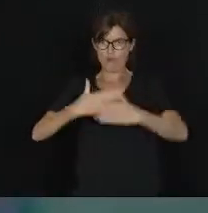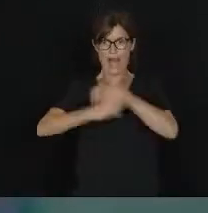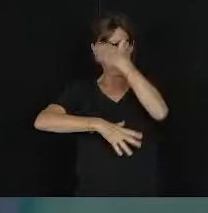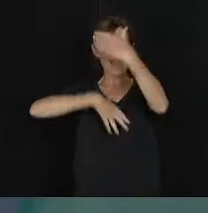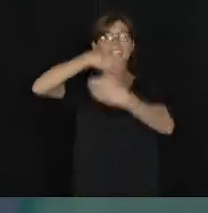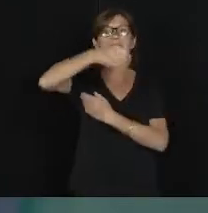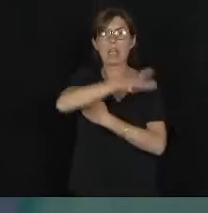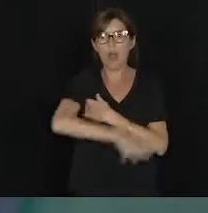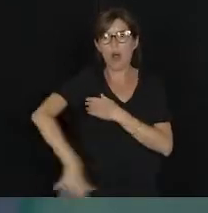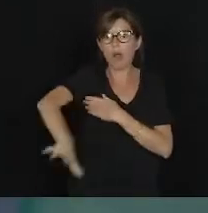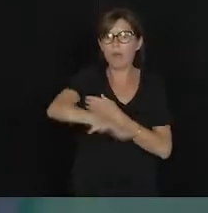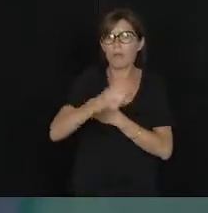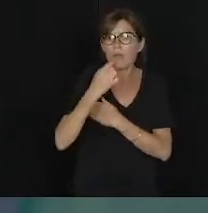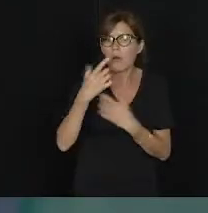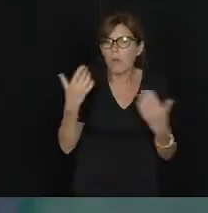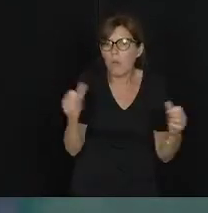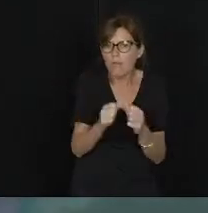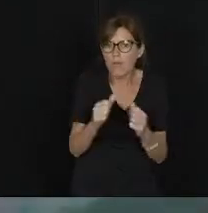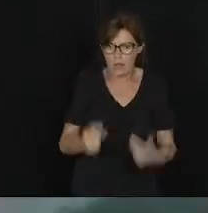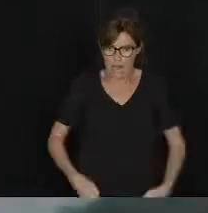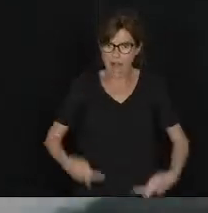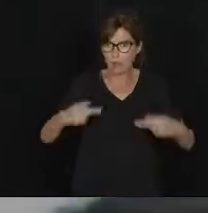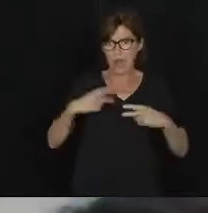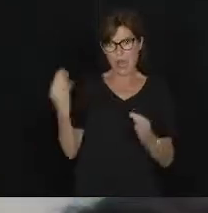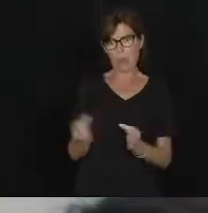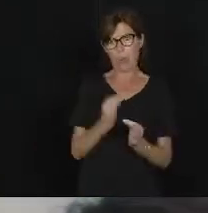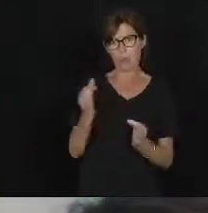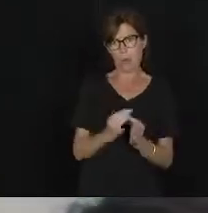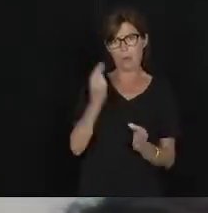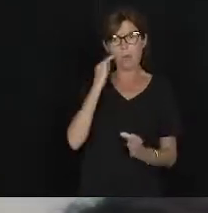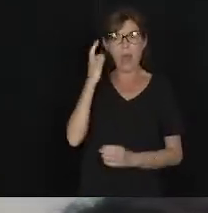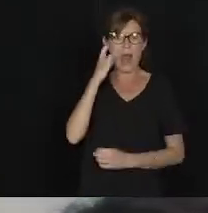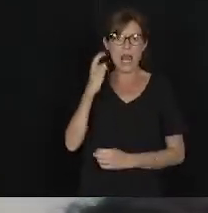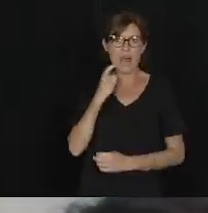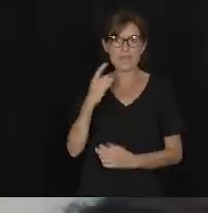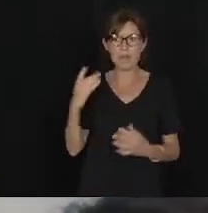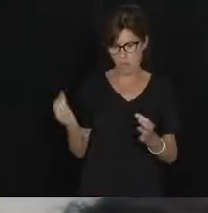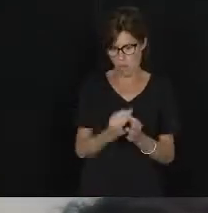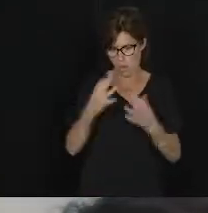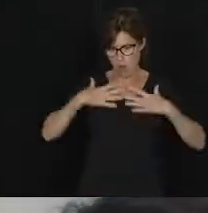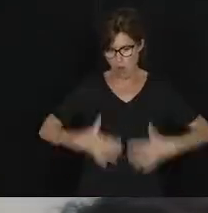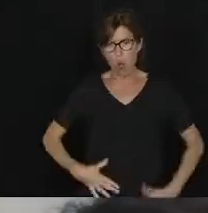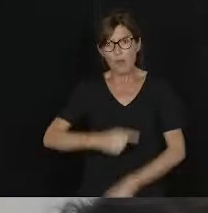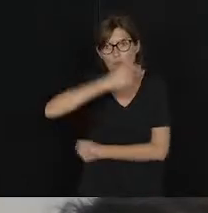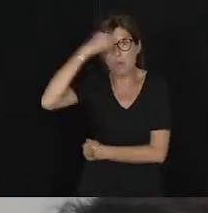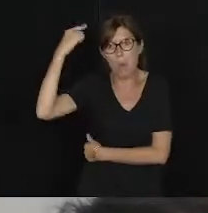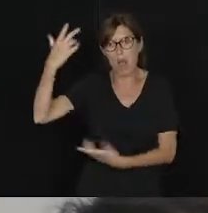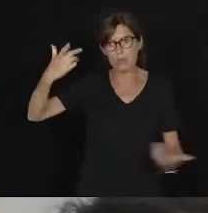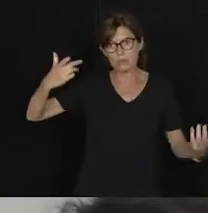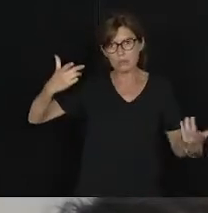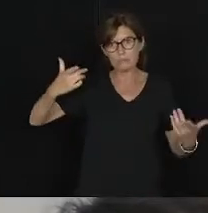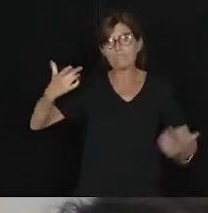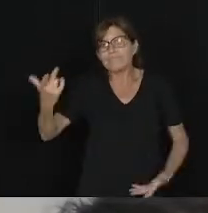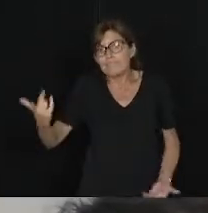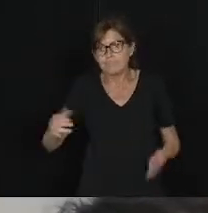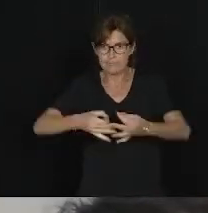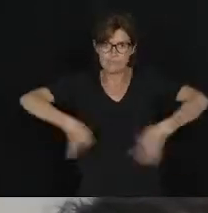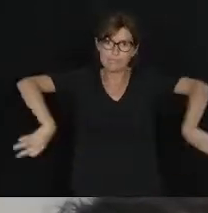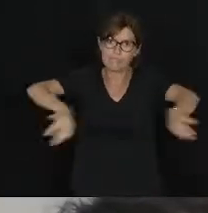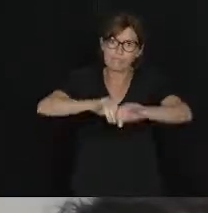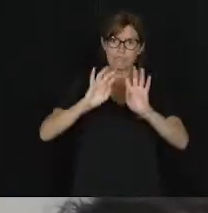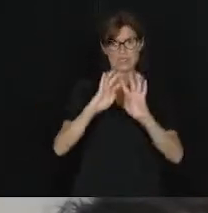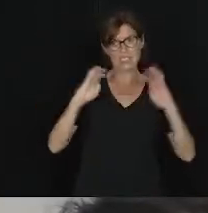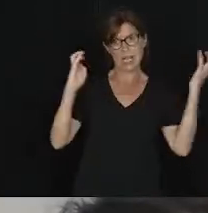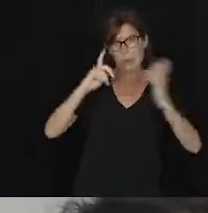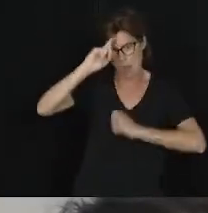Hein, atelier de couture pour les élèves, pour les filles, hein, pour les robes de deuil, les robes noires, cérémonie d'hommage, participation aux messes d'enterrement,